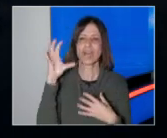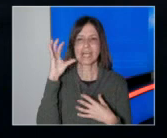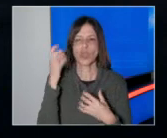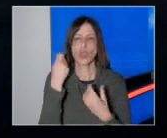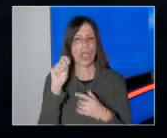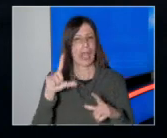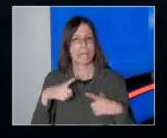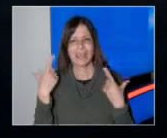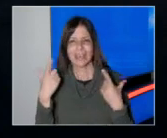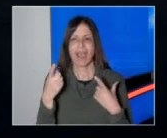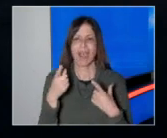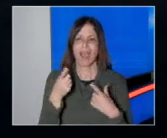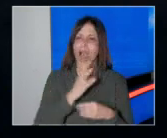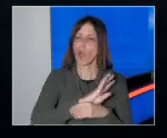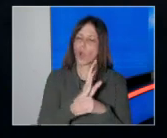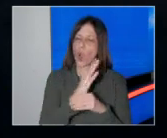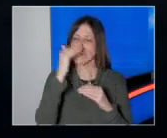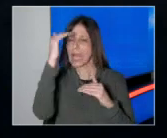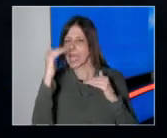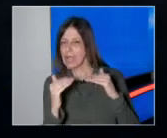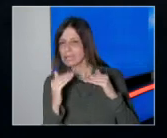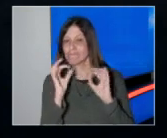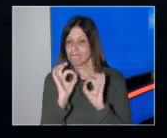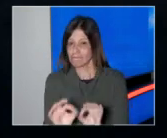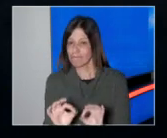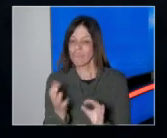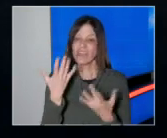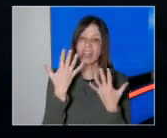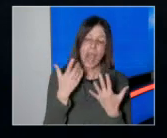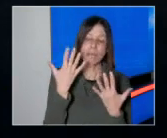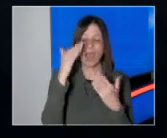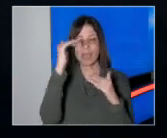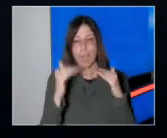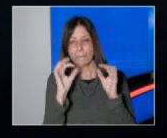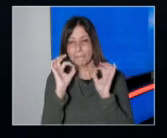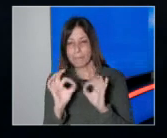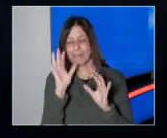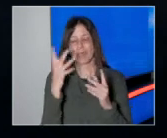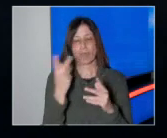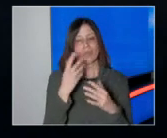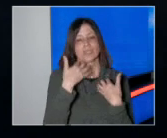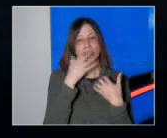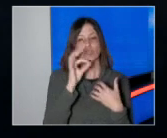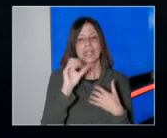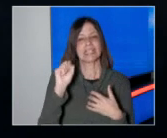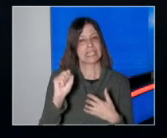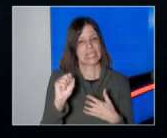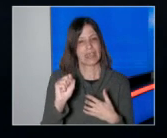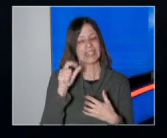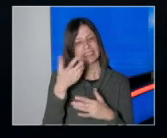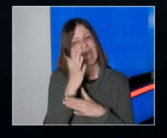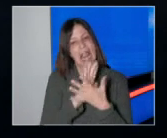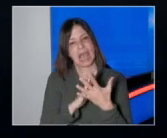המחיה, הקורונה בדעיכה, האומנם, ועד כמה היא בדעיכה באמת, וכמובן פרשת סנדק, זה רק